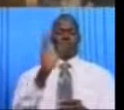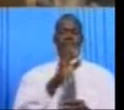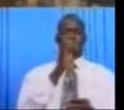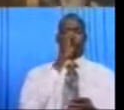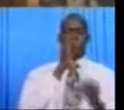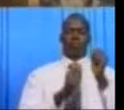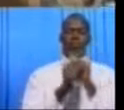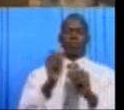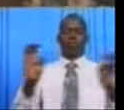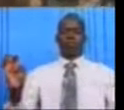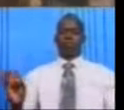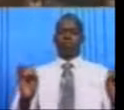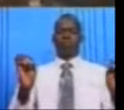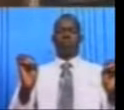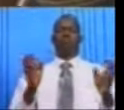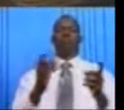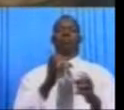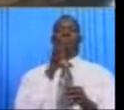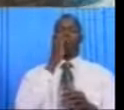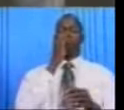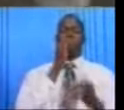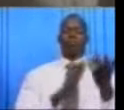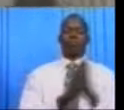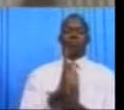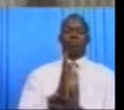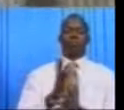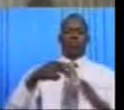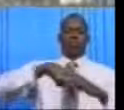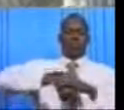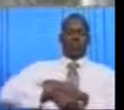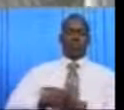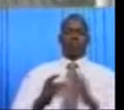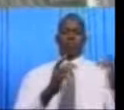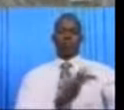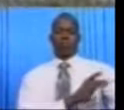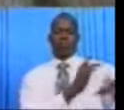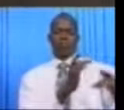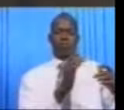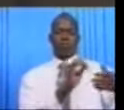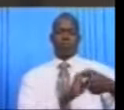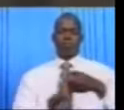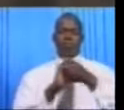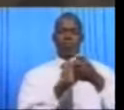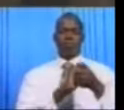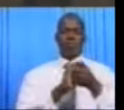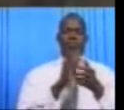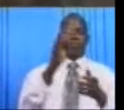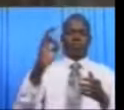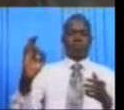ce mardi, l'eau jaillit des entrailles de la terre à travers ce forage, grâce à la solidarité de la population d'Agen, commune